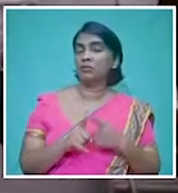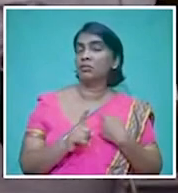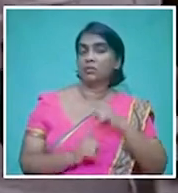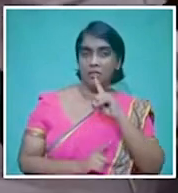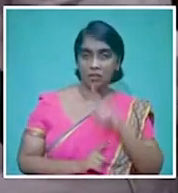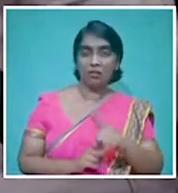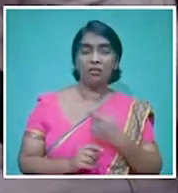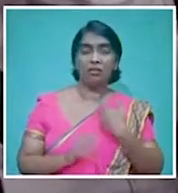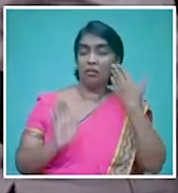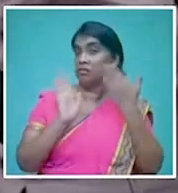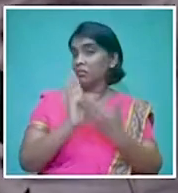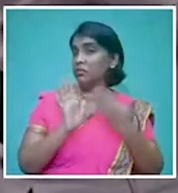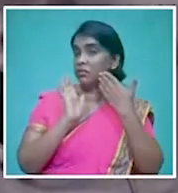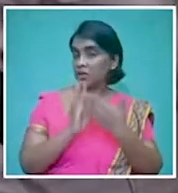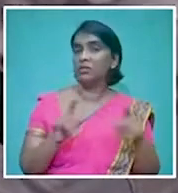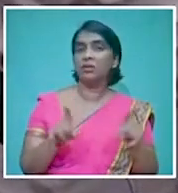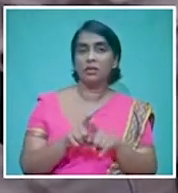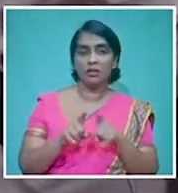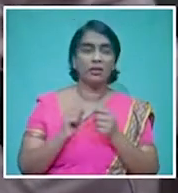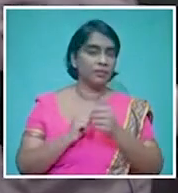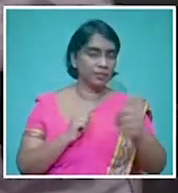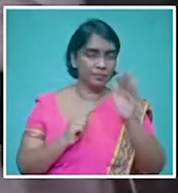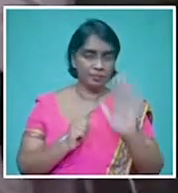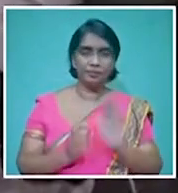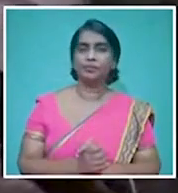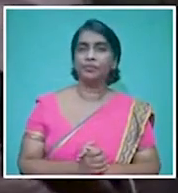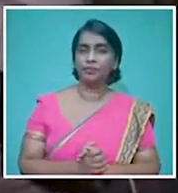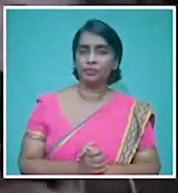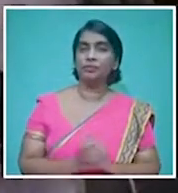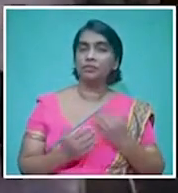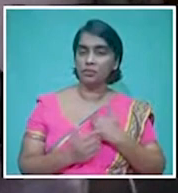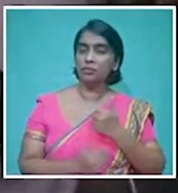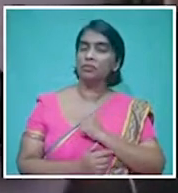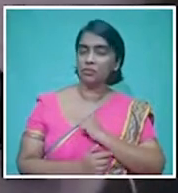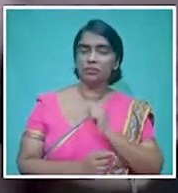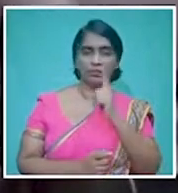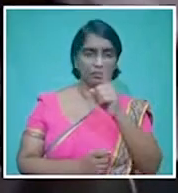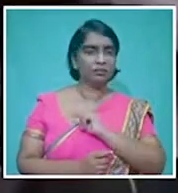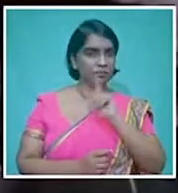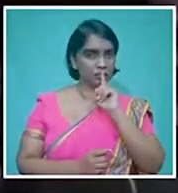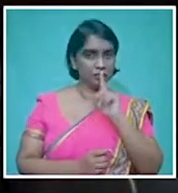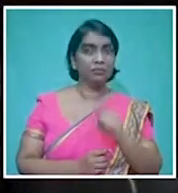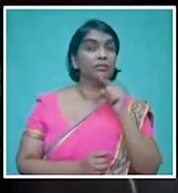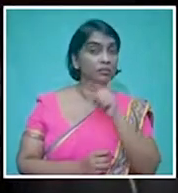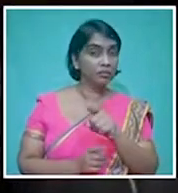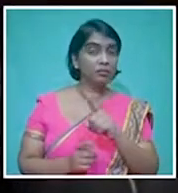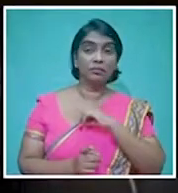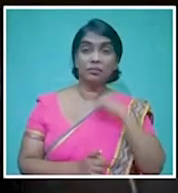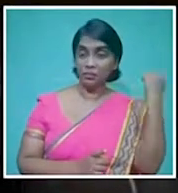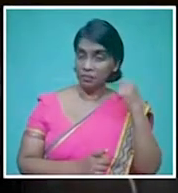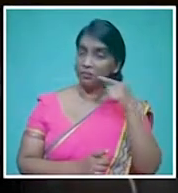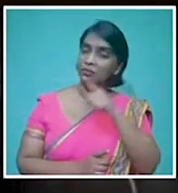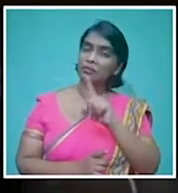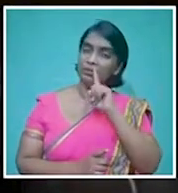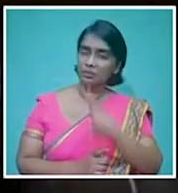කරන්නත් ඒවා අර්ථකථනය කරන්නා බවටත් ඔහු පත් වෙලා තියෙනවා අපි කැමති එක දෙයක් මතක් කරන්න ඔහුට එහෙම කතා කරන්නත්